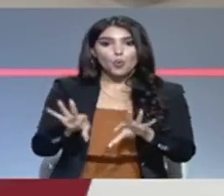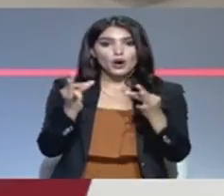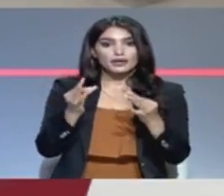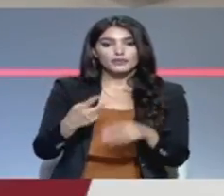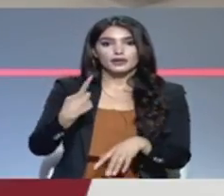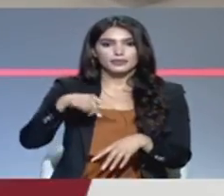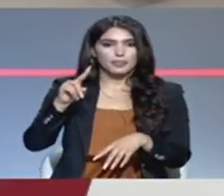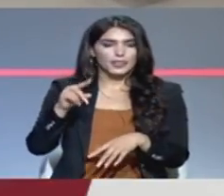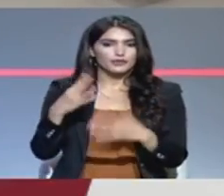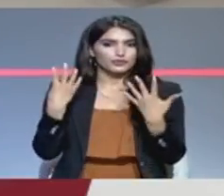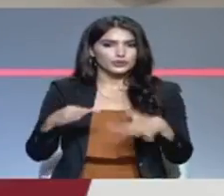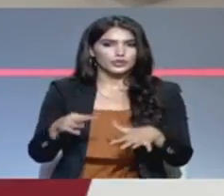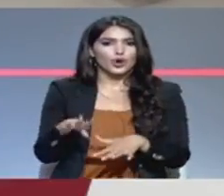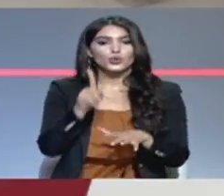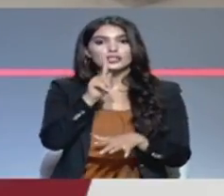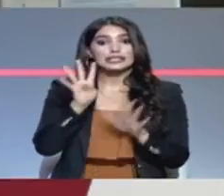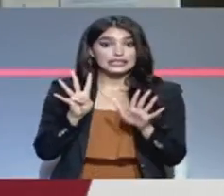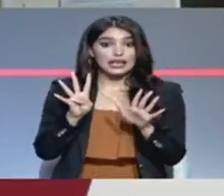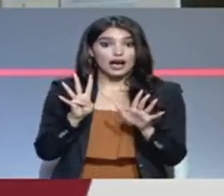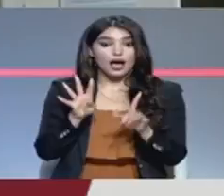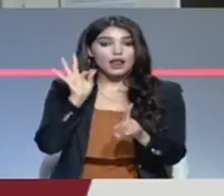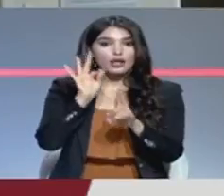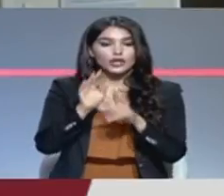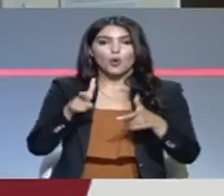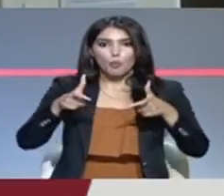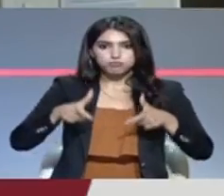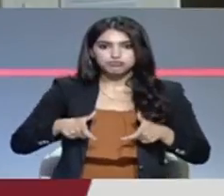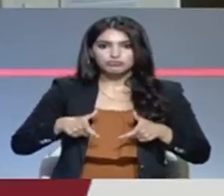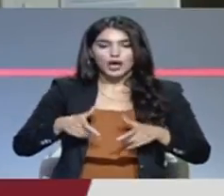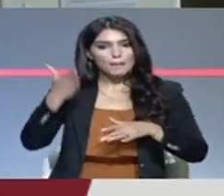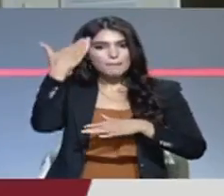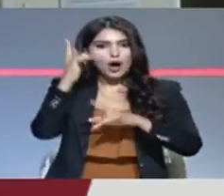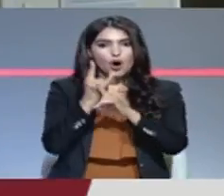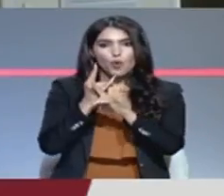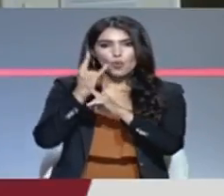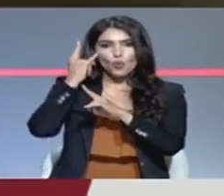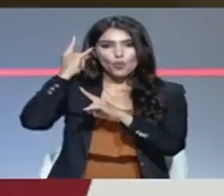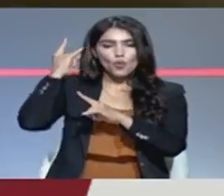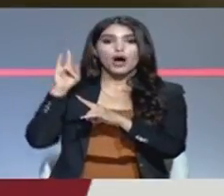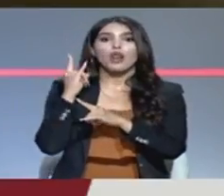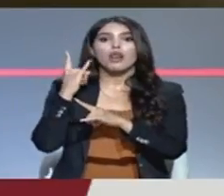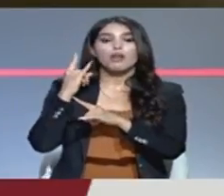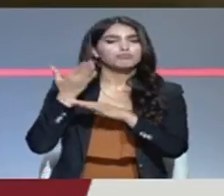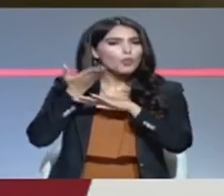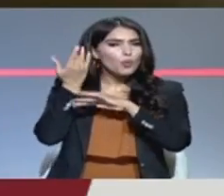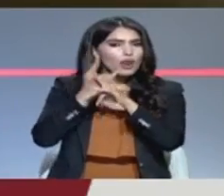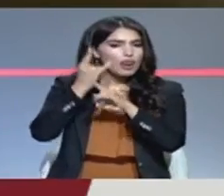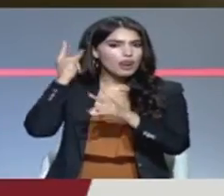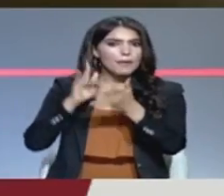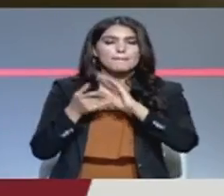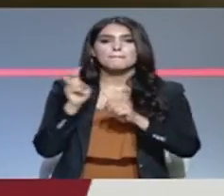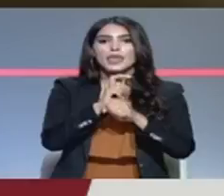سنة 1909، يحتوي على درع أحد قادة الجيش يعود إلى الحروب البونية الأولى في نفس